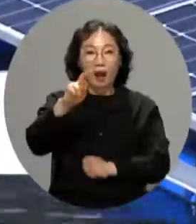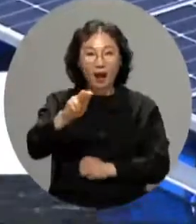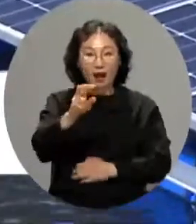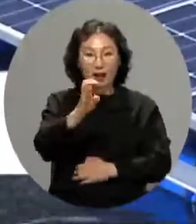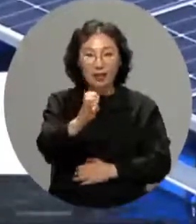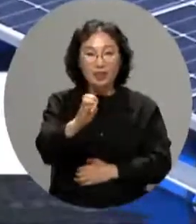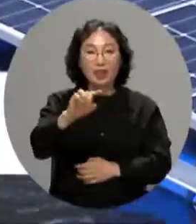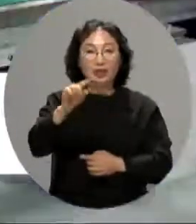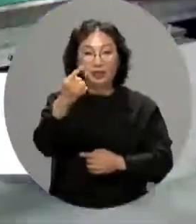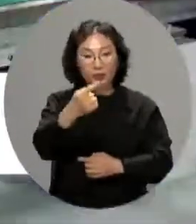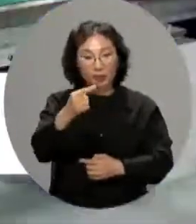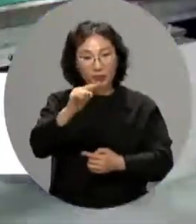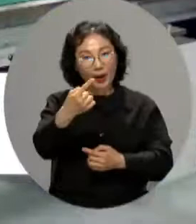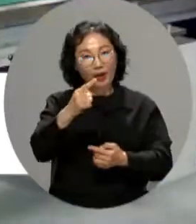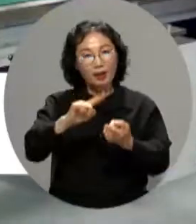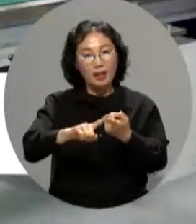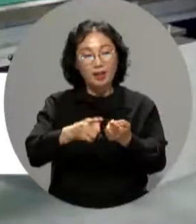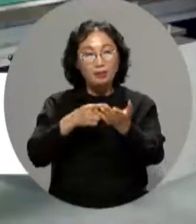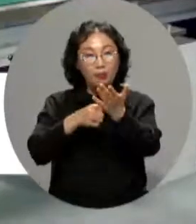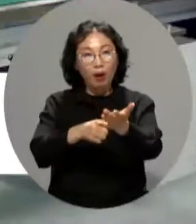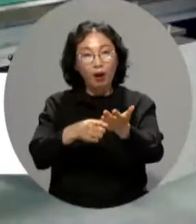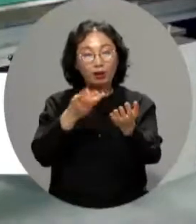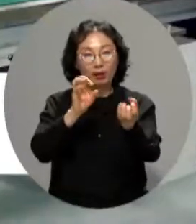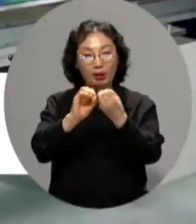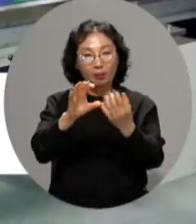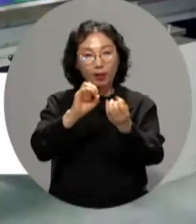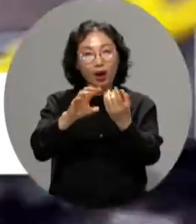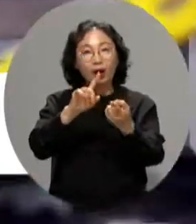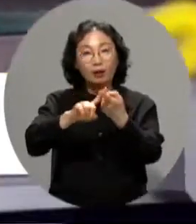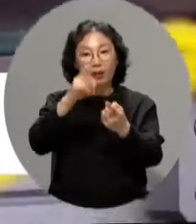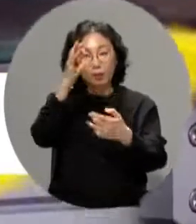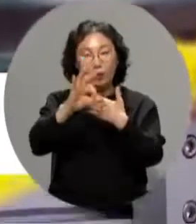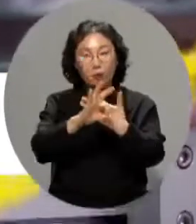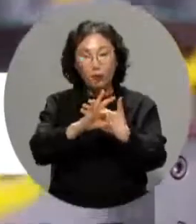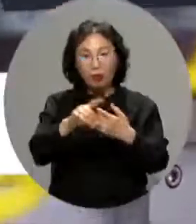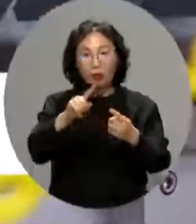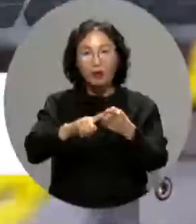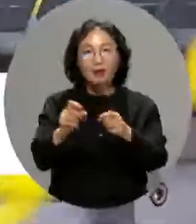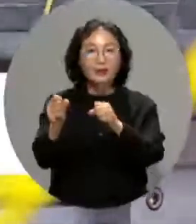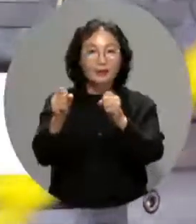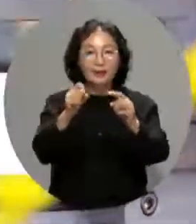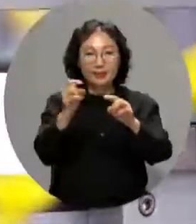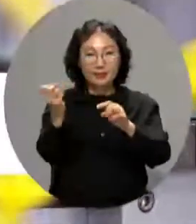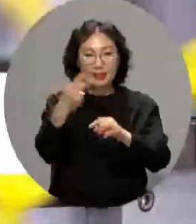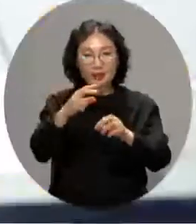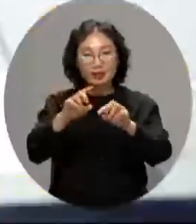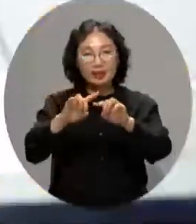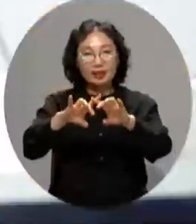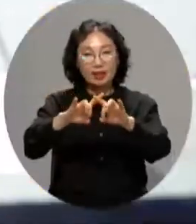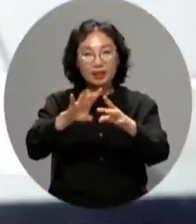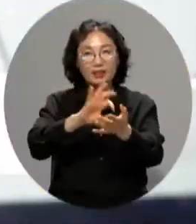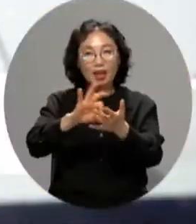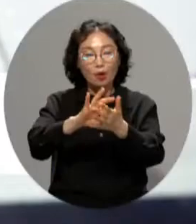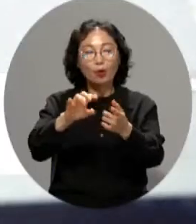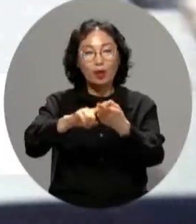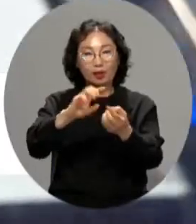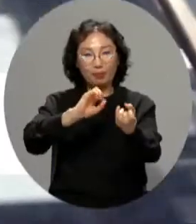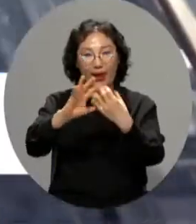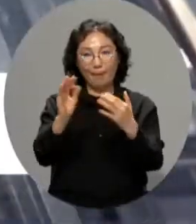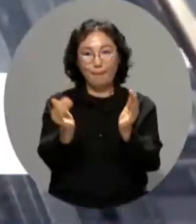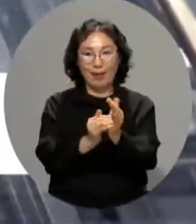응답기업의 14.7% 가 글로벌 수요 기업으로부터 재생에너지 사용을 요거 받았다 고 응답했습니다 전 복권이